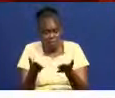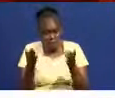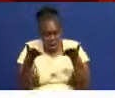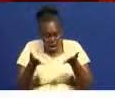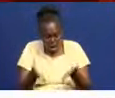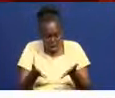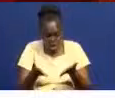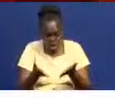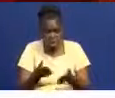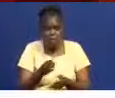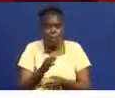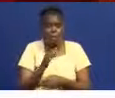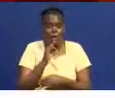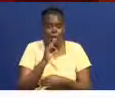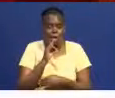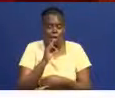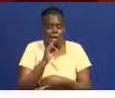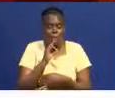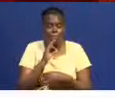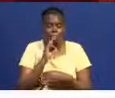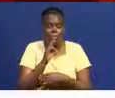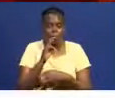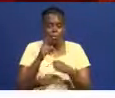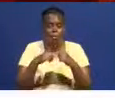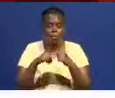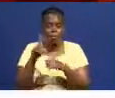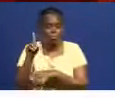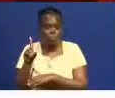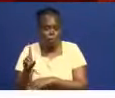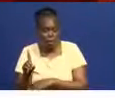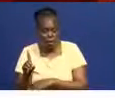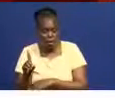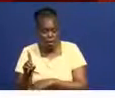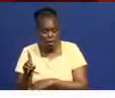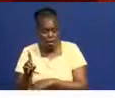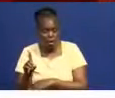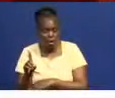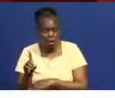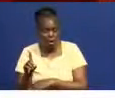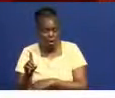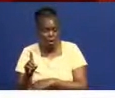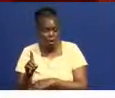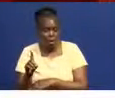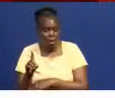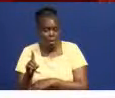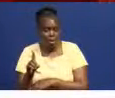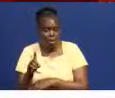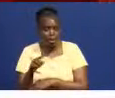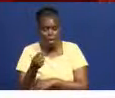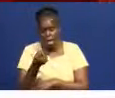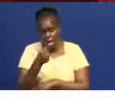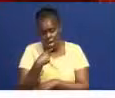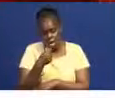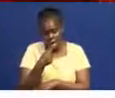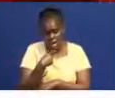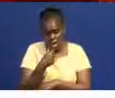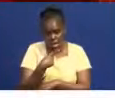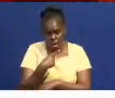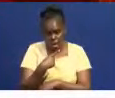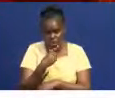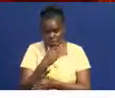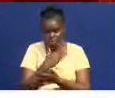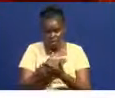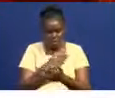nambari 361 ambao wameweza kufanyiwa matibabu,